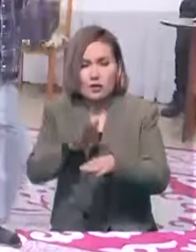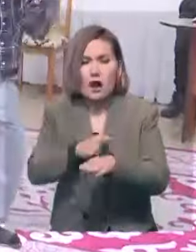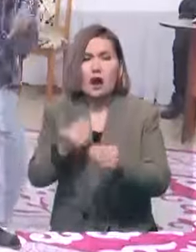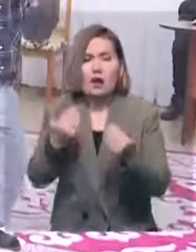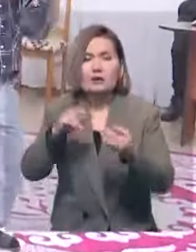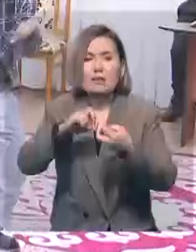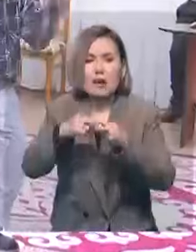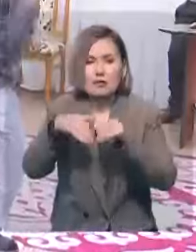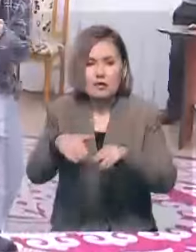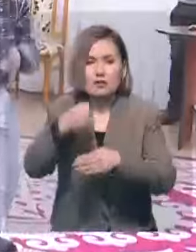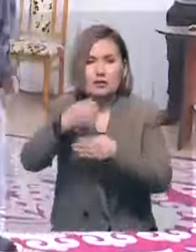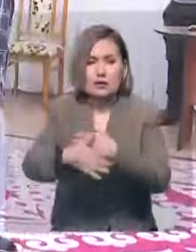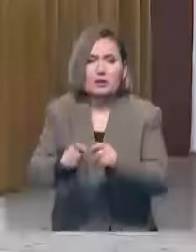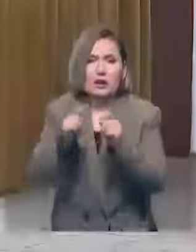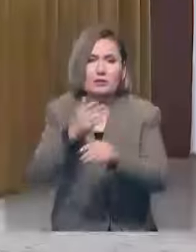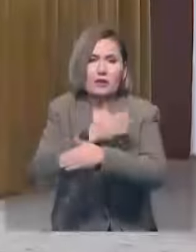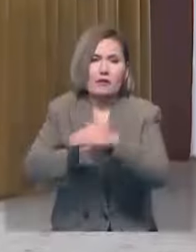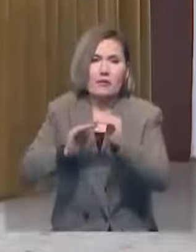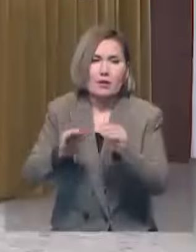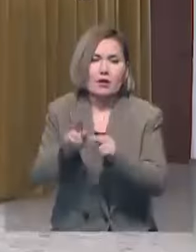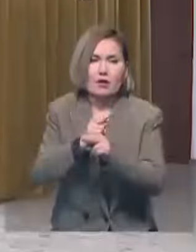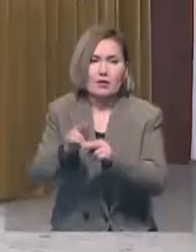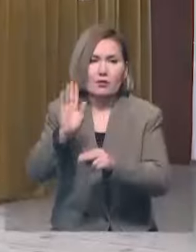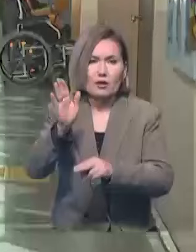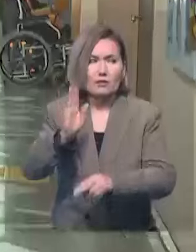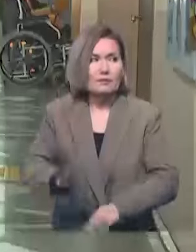мәселе биыл өз шешімін тапты.